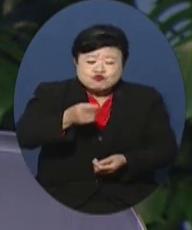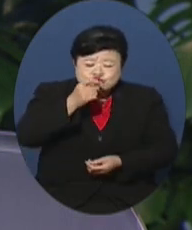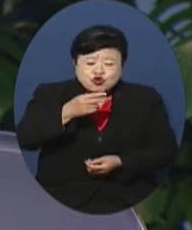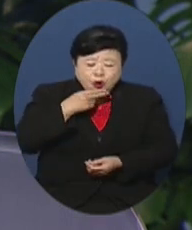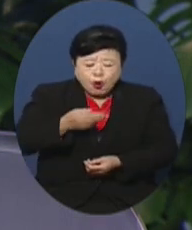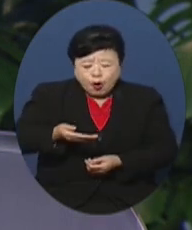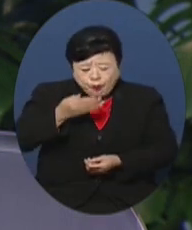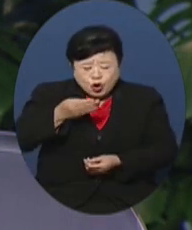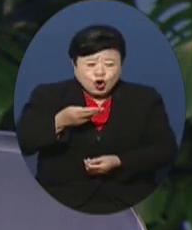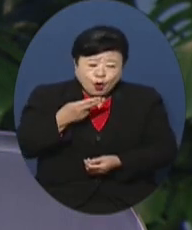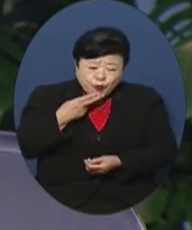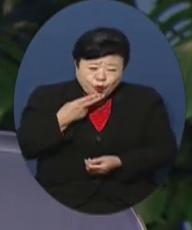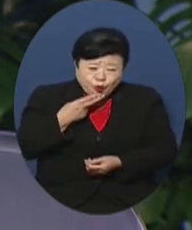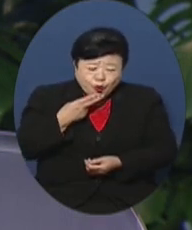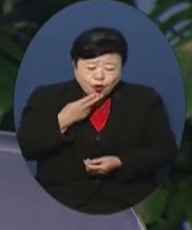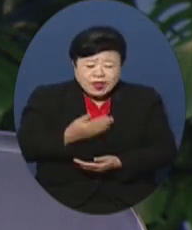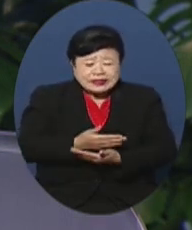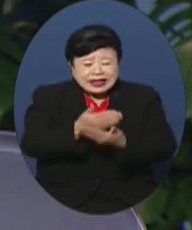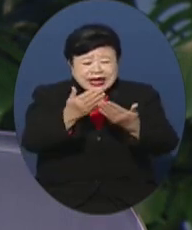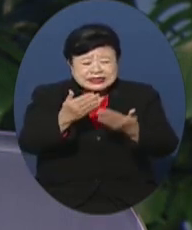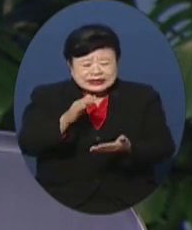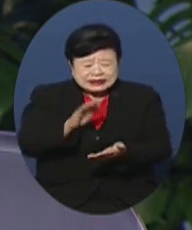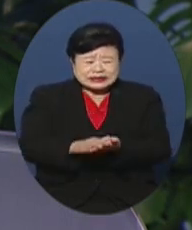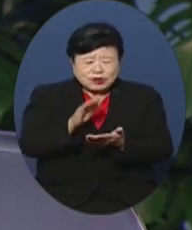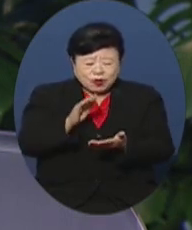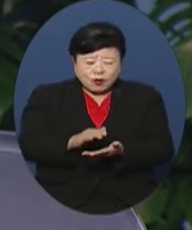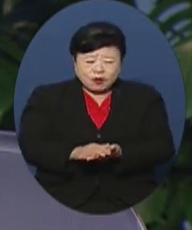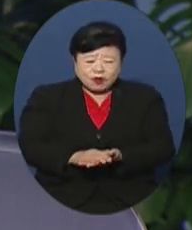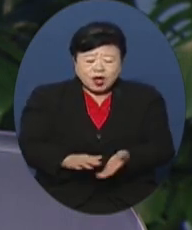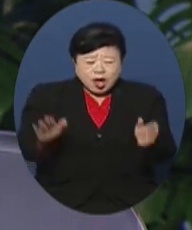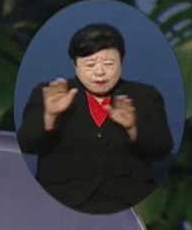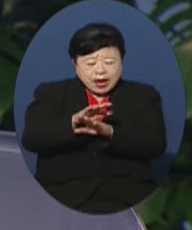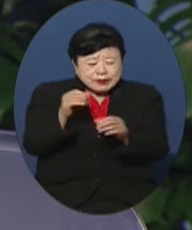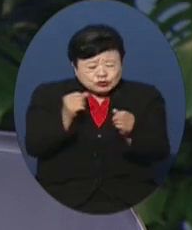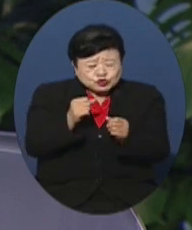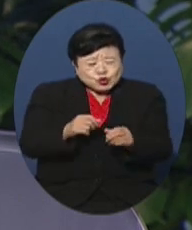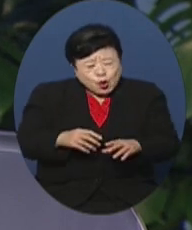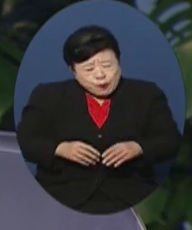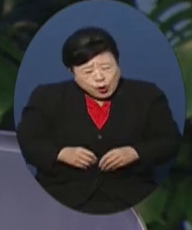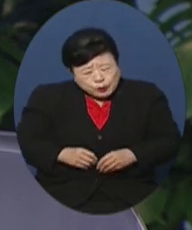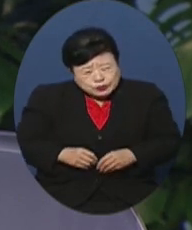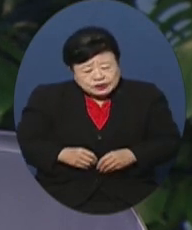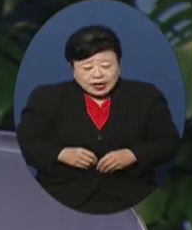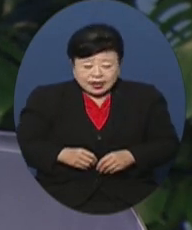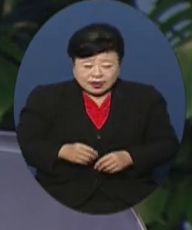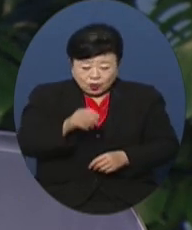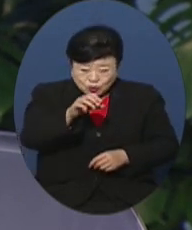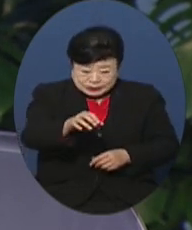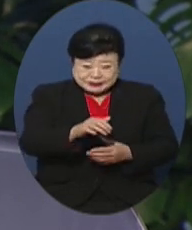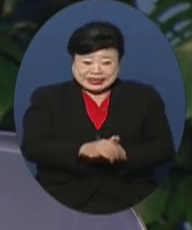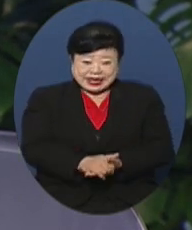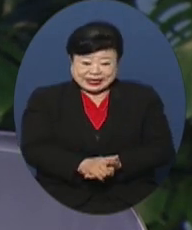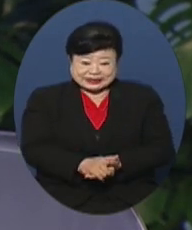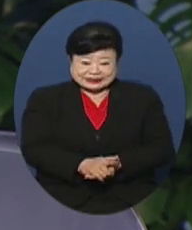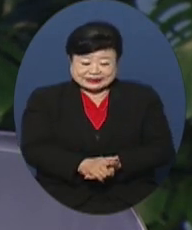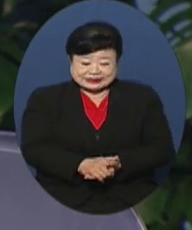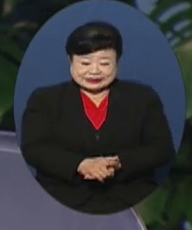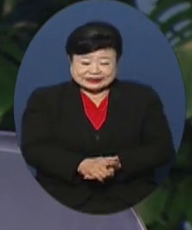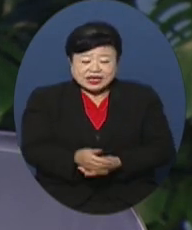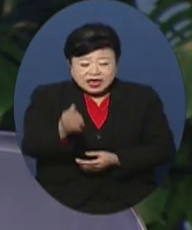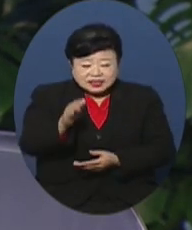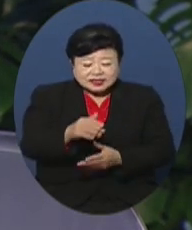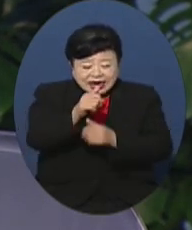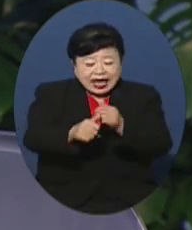먹을 것도 없고 낮에는 그렇고 밤에는 춥고 매우 멸악한 곳입니다.